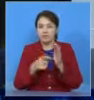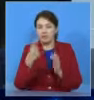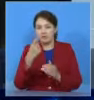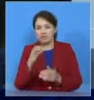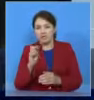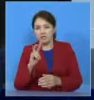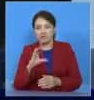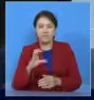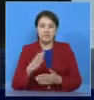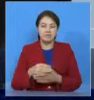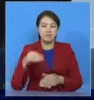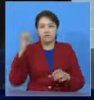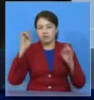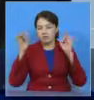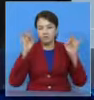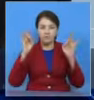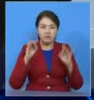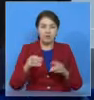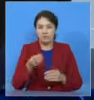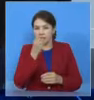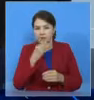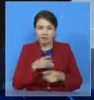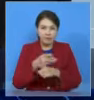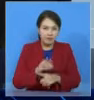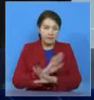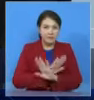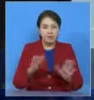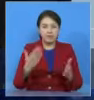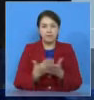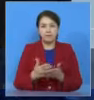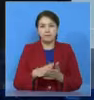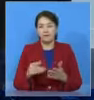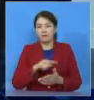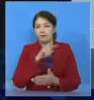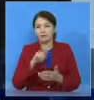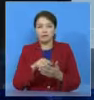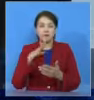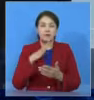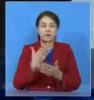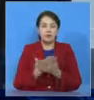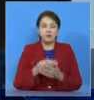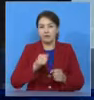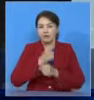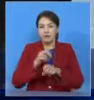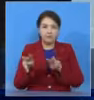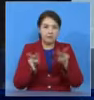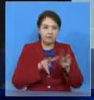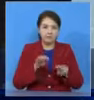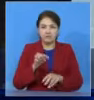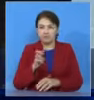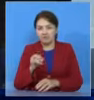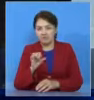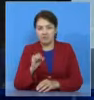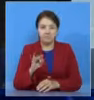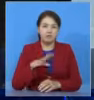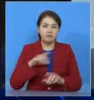класс». На переменах и в столовых классы не будут пересекаться. Для этого тоже поднимаются меры. Усилится контроль за дезинфекцией. К тому